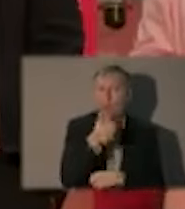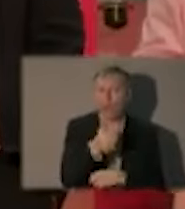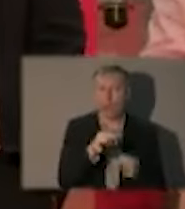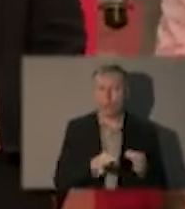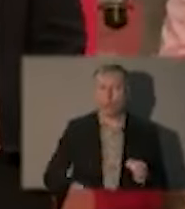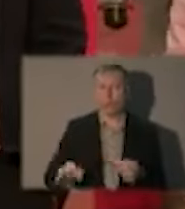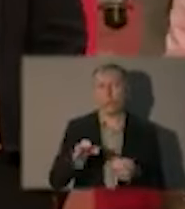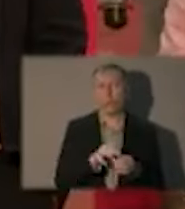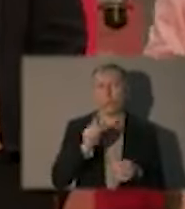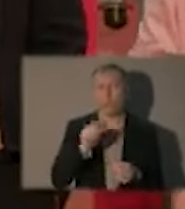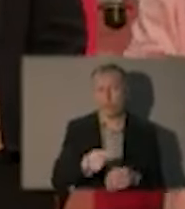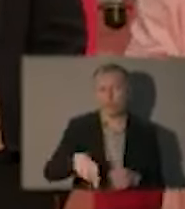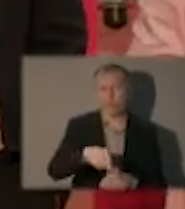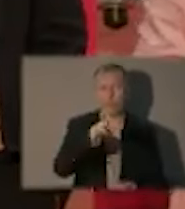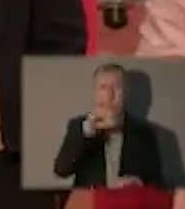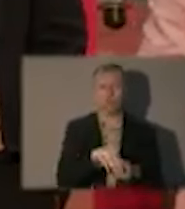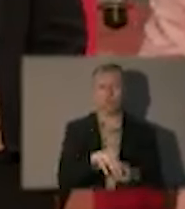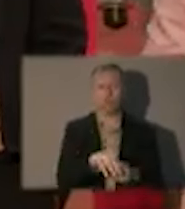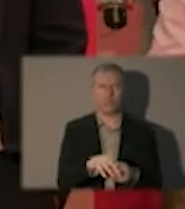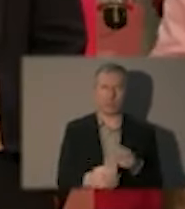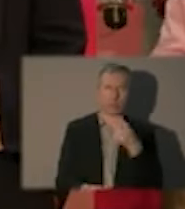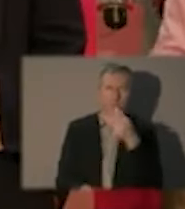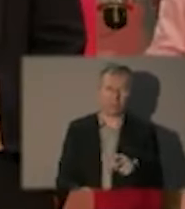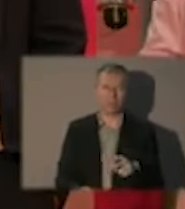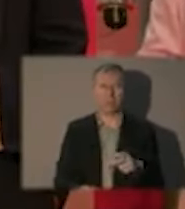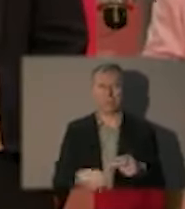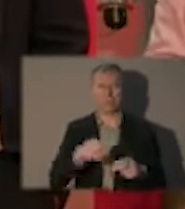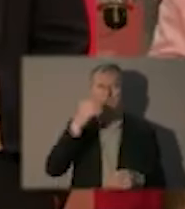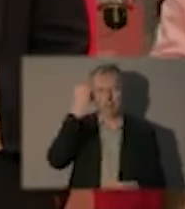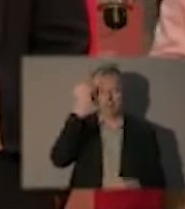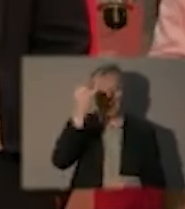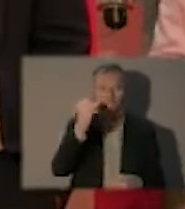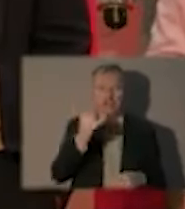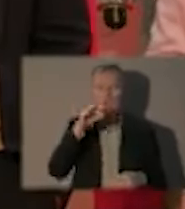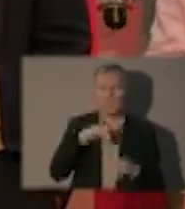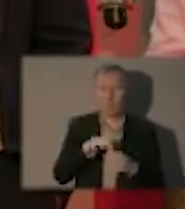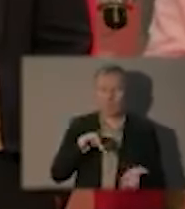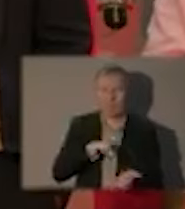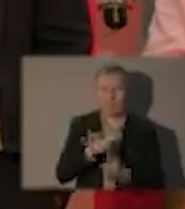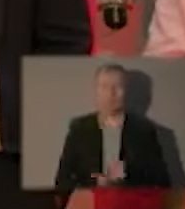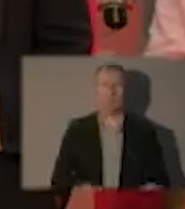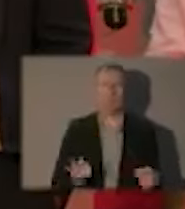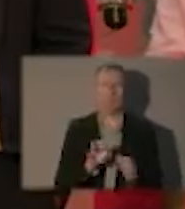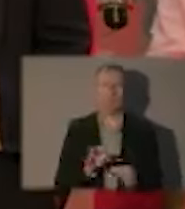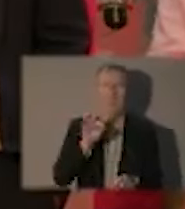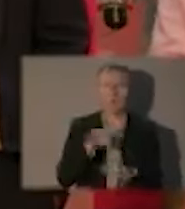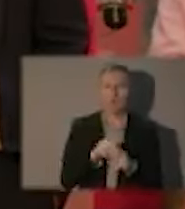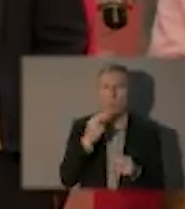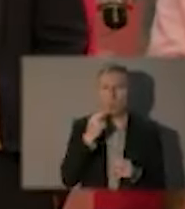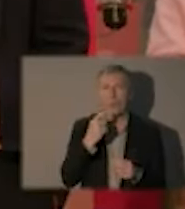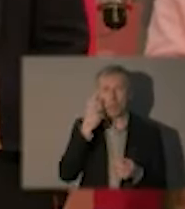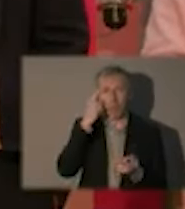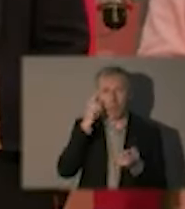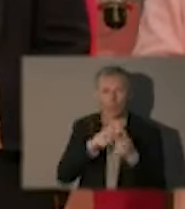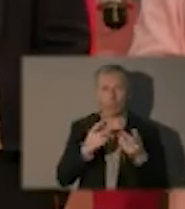Donc votez pour vos idées. Il n'y a pas de vote stratège, il n'y a pas de vote utile. Votez pour